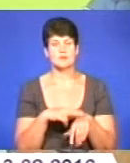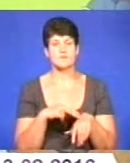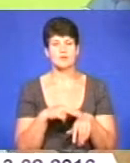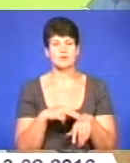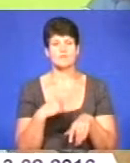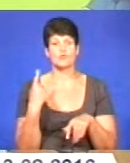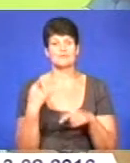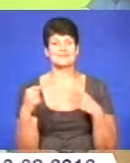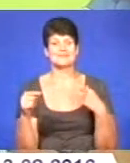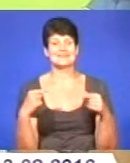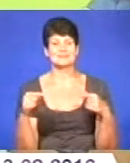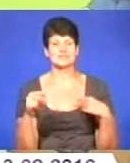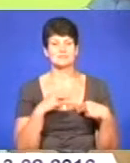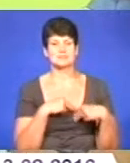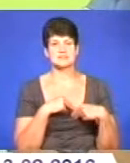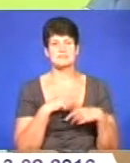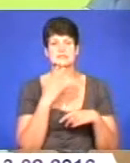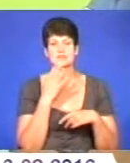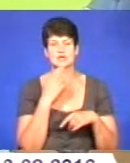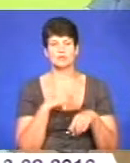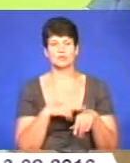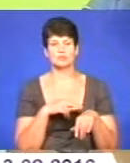інші працівники національної поліції